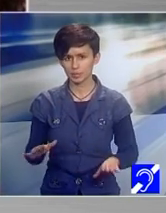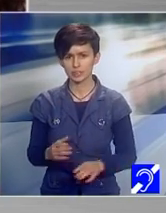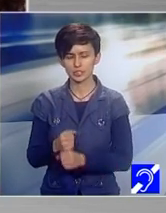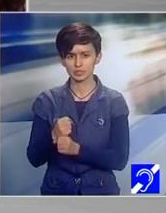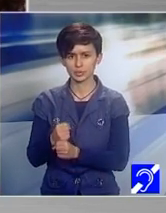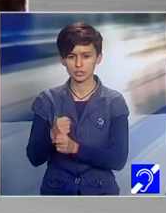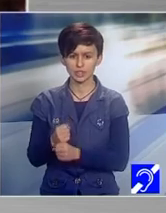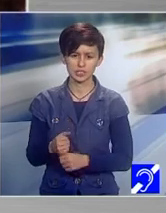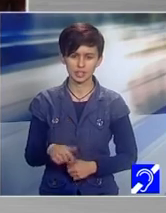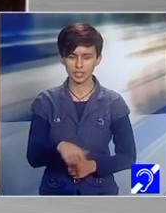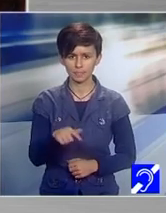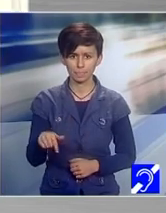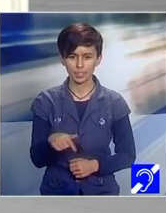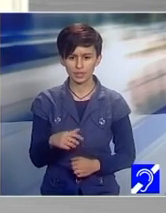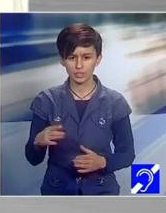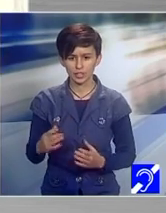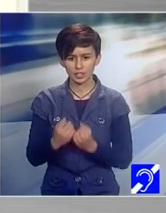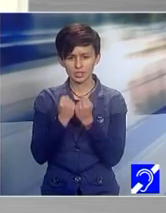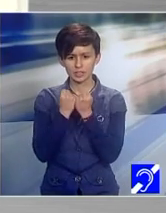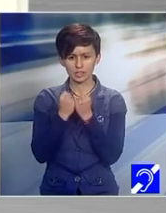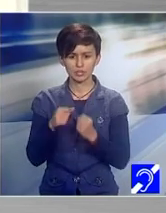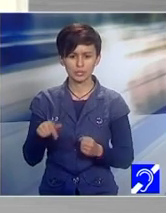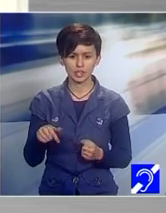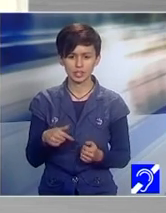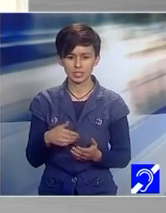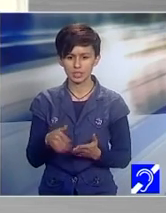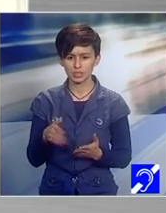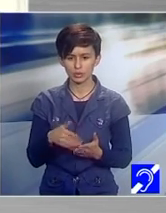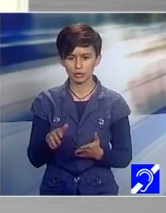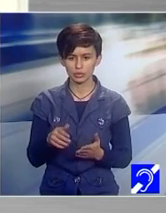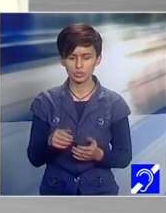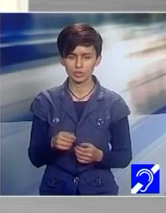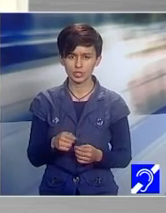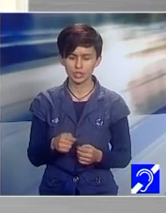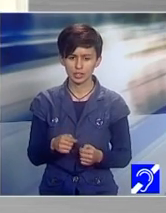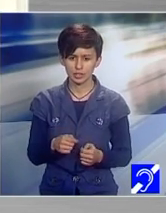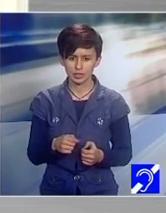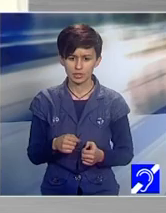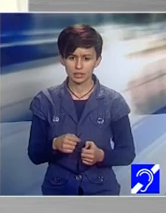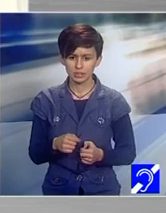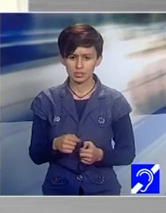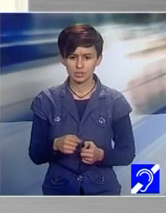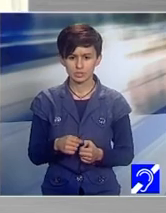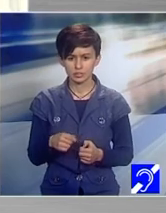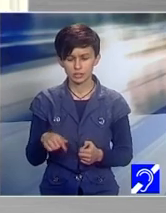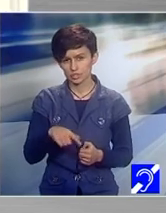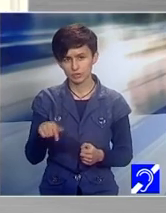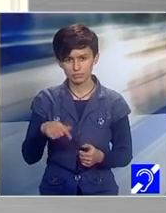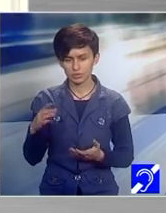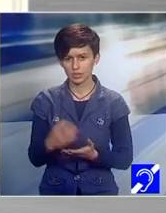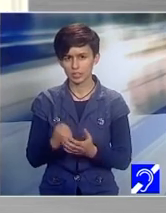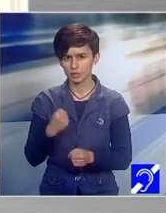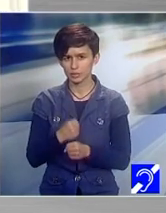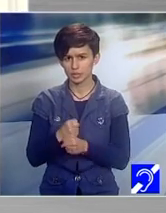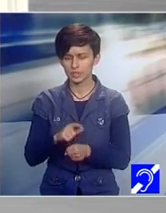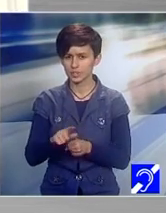Practic, noi îi salvăm pe ei de la niște costuri și cel mai important, la final, împreună reușim să facem lucruri